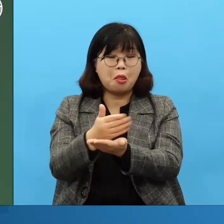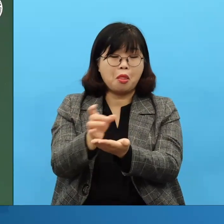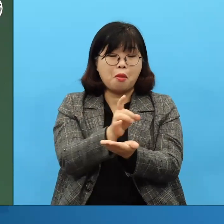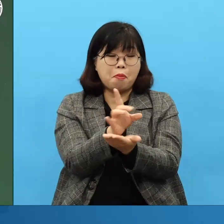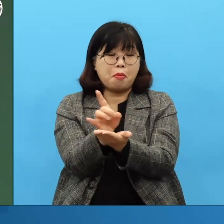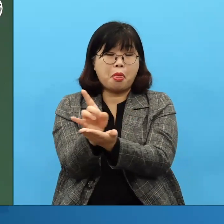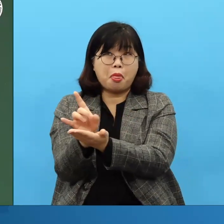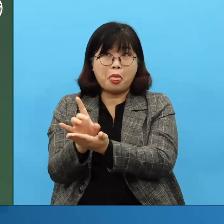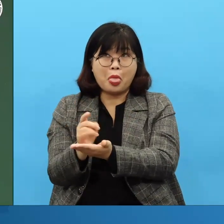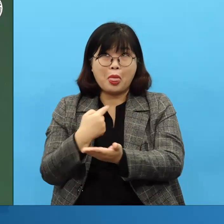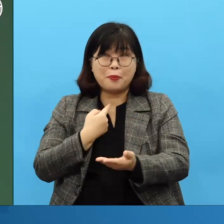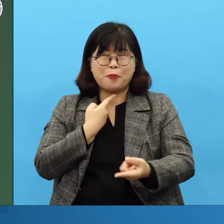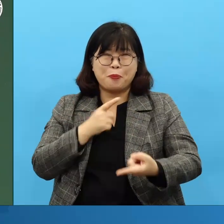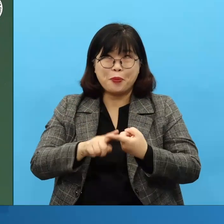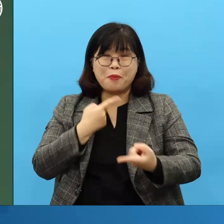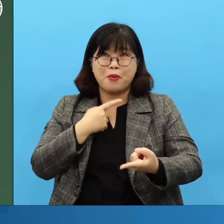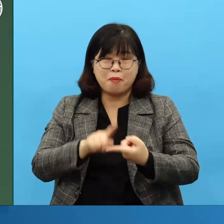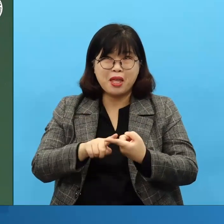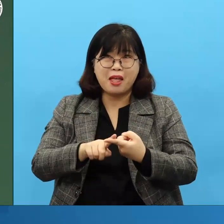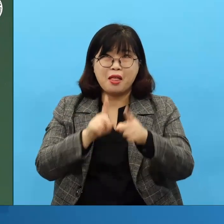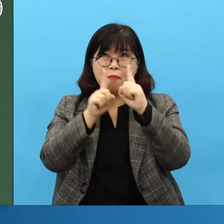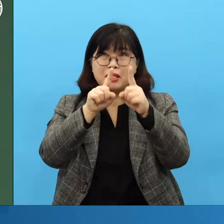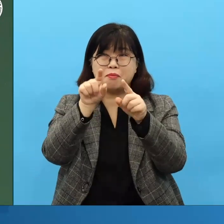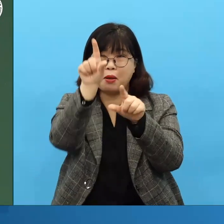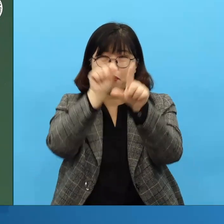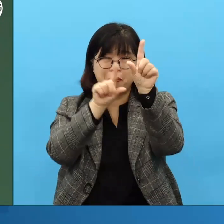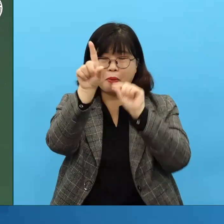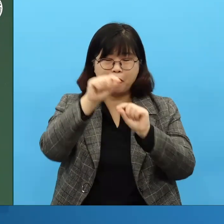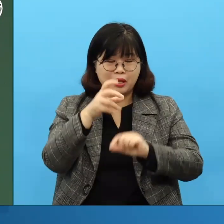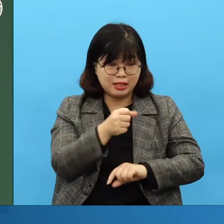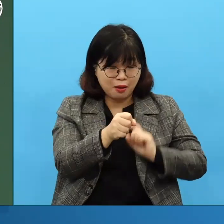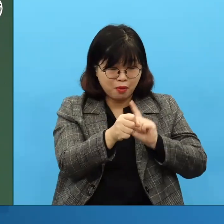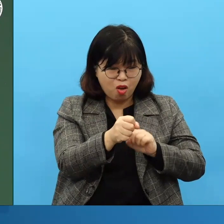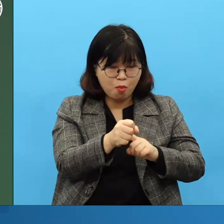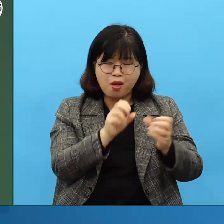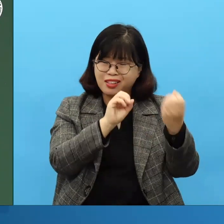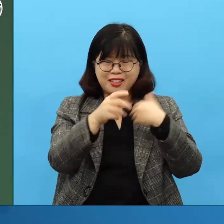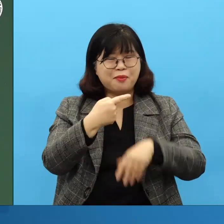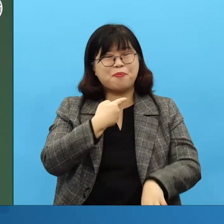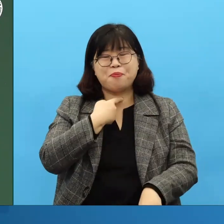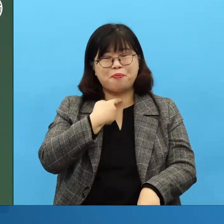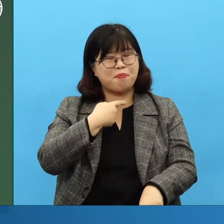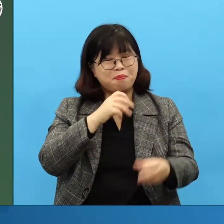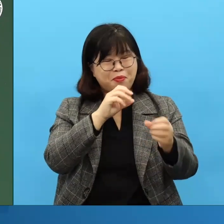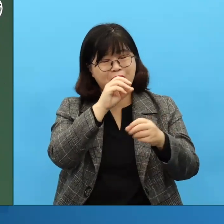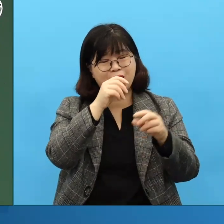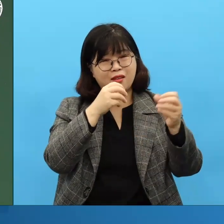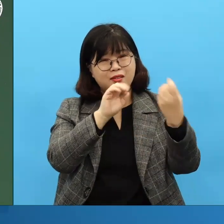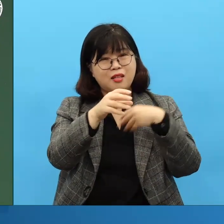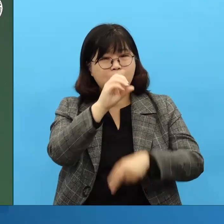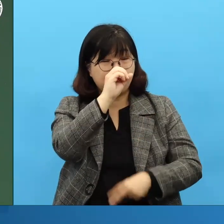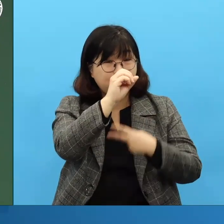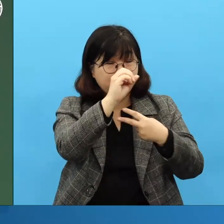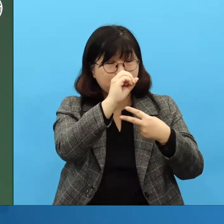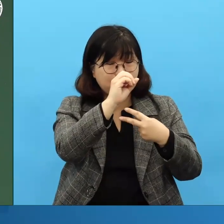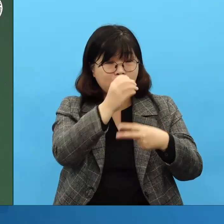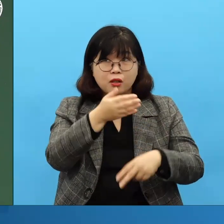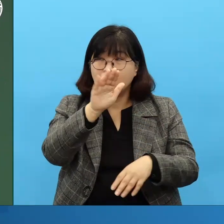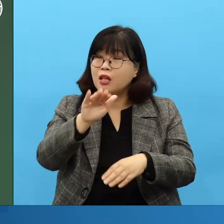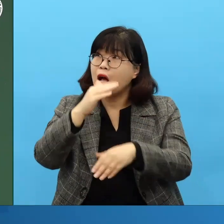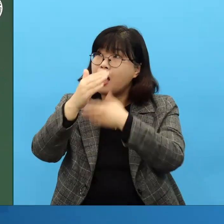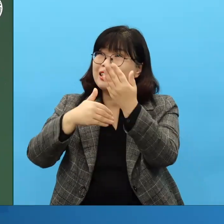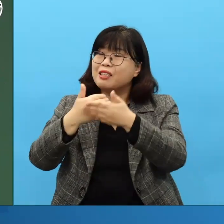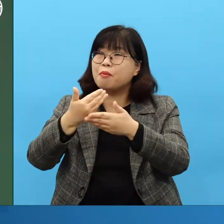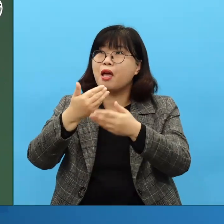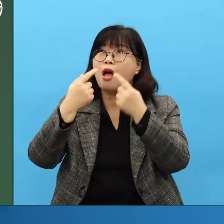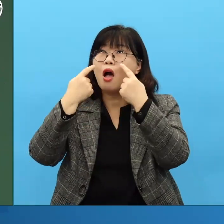come. 심지어 전도서 12장 11절에는 이 말씀이 잘 박힌 못처럼